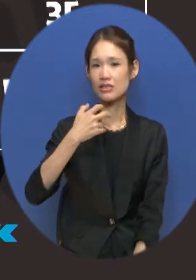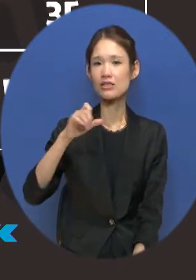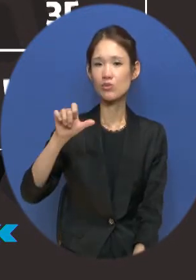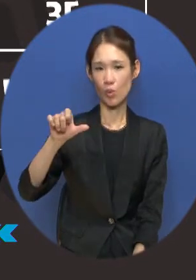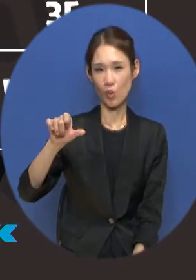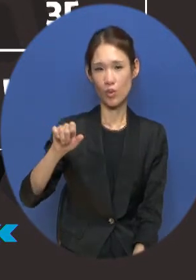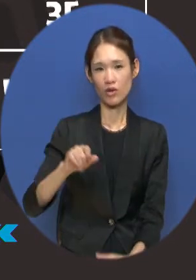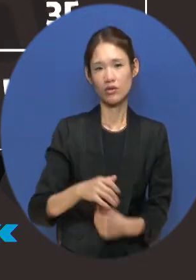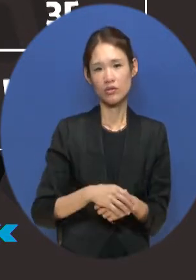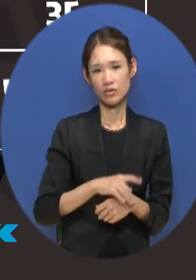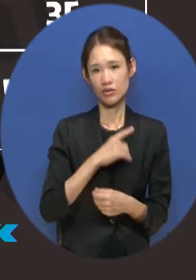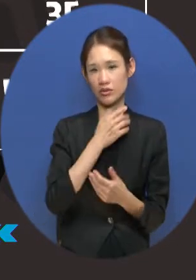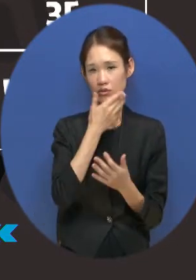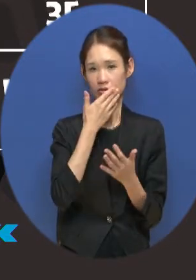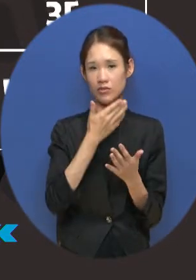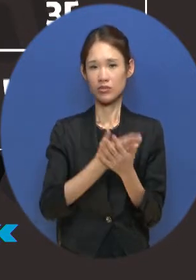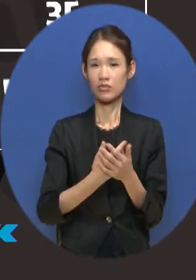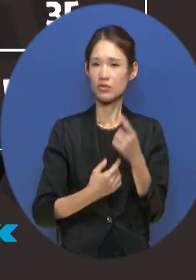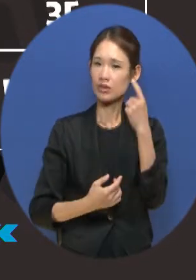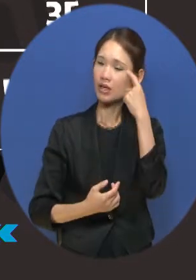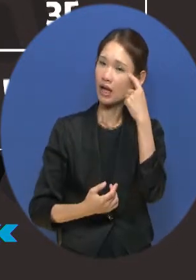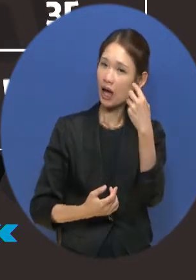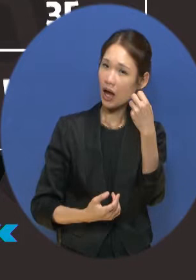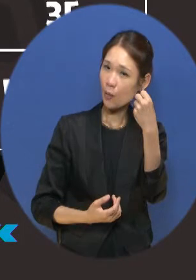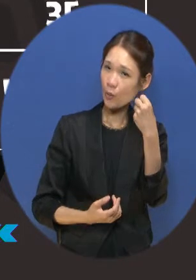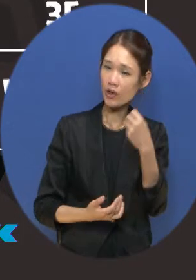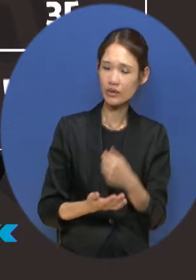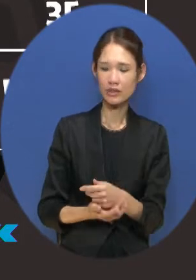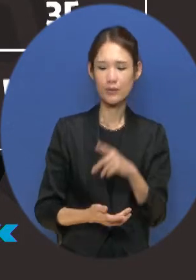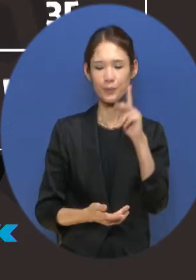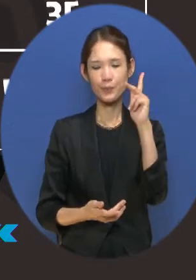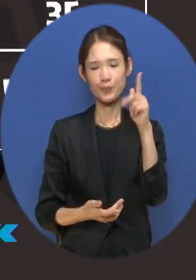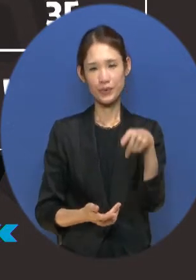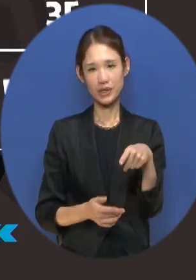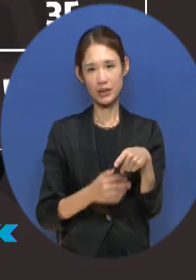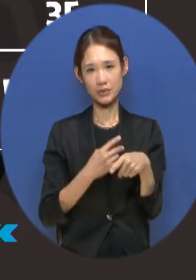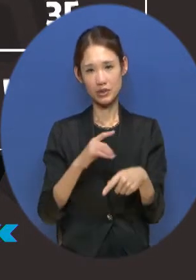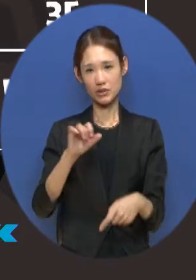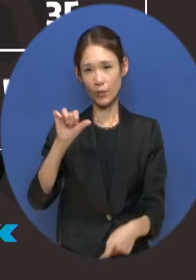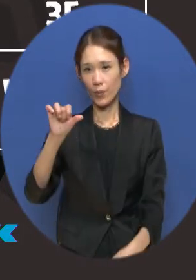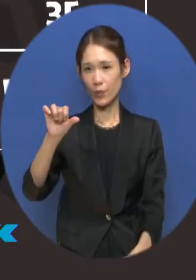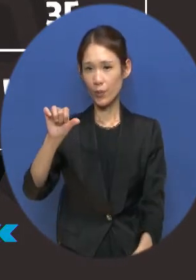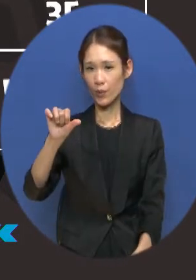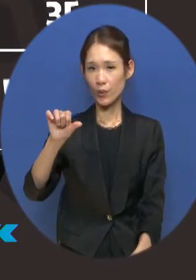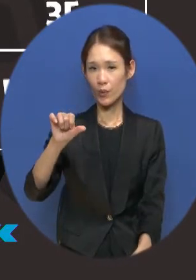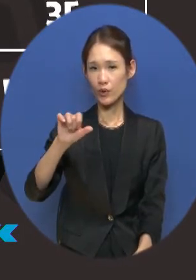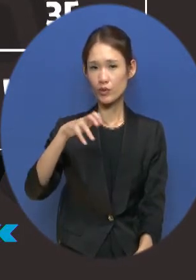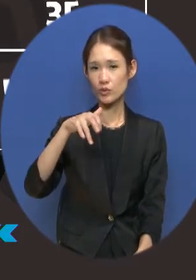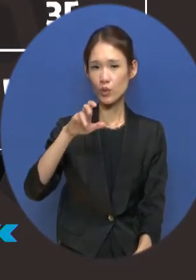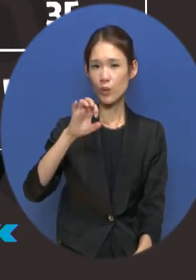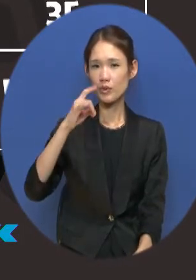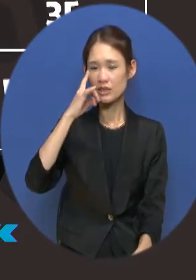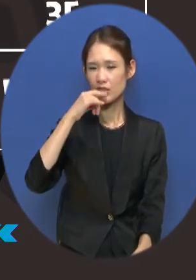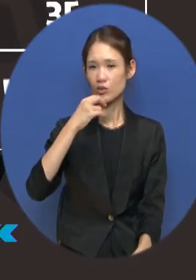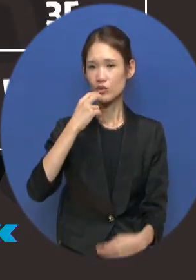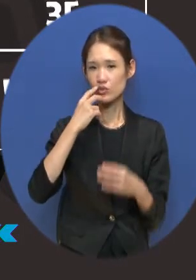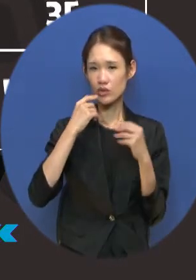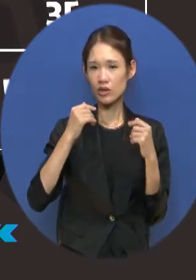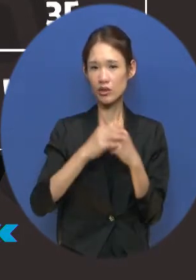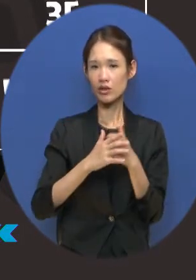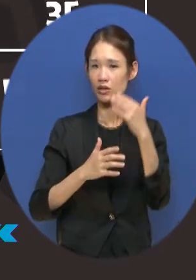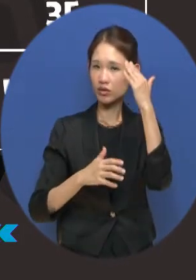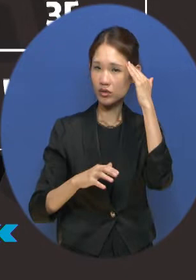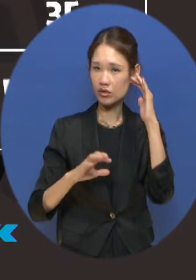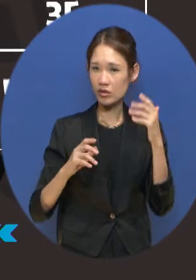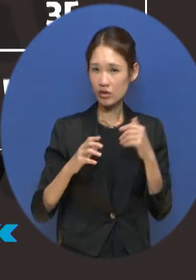있습니다. 그리고 가장 중요시 여기고 계시는 PM2.5 초미세먼지 경우에는